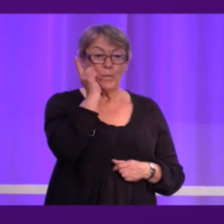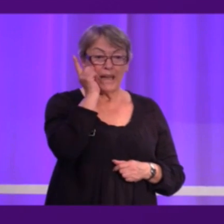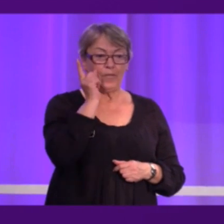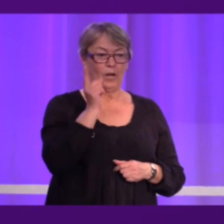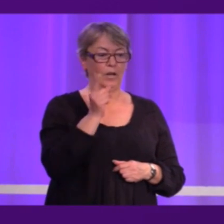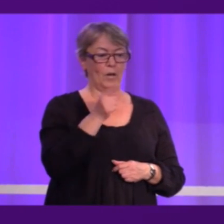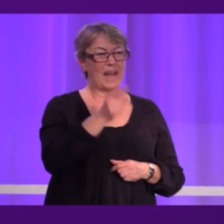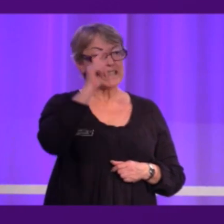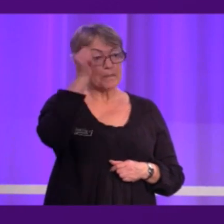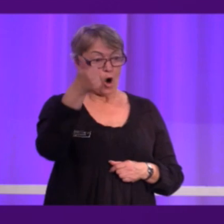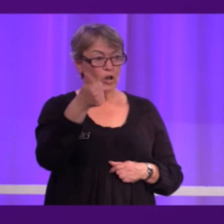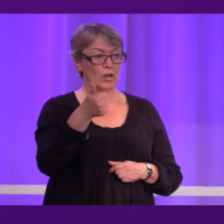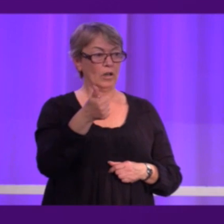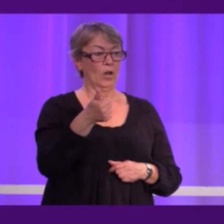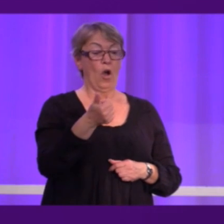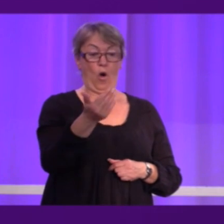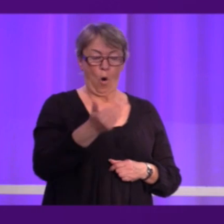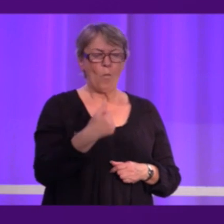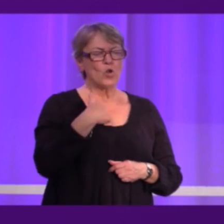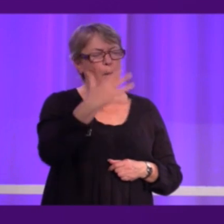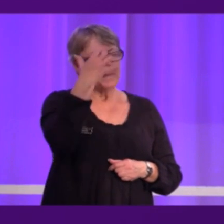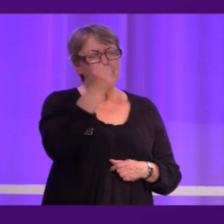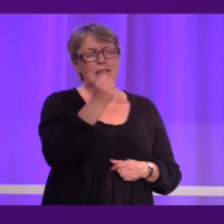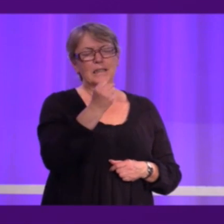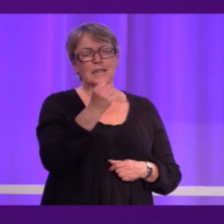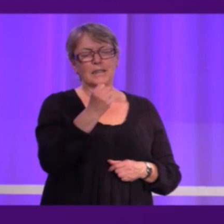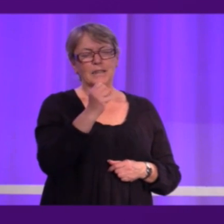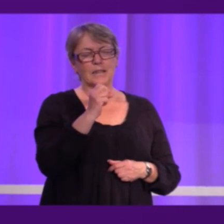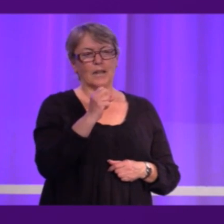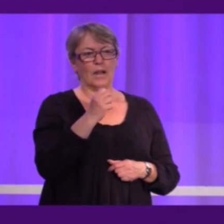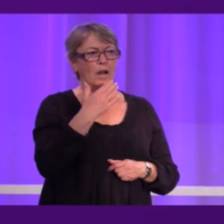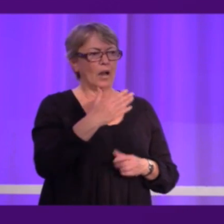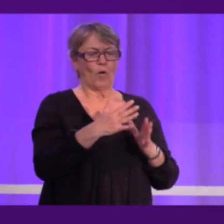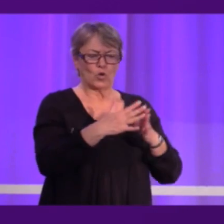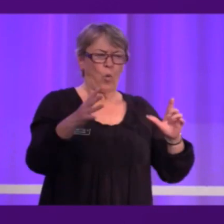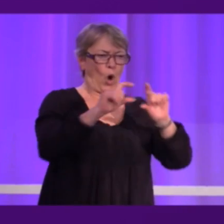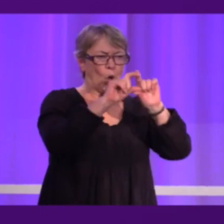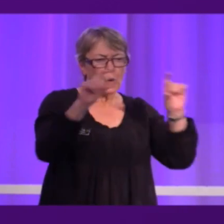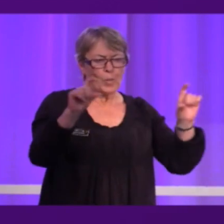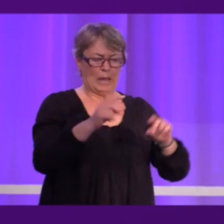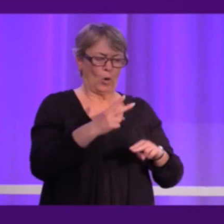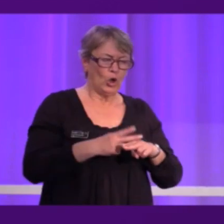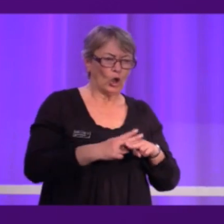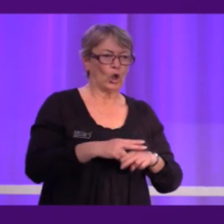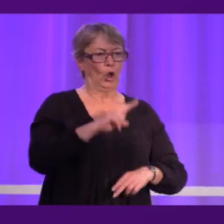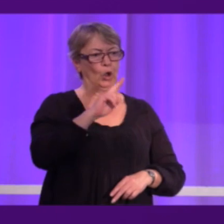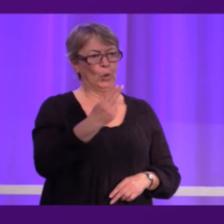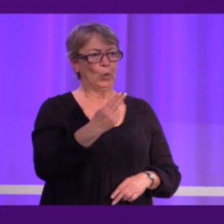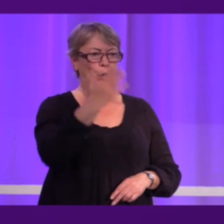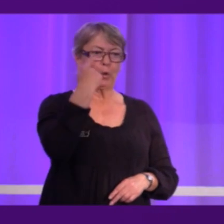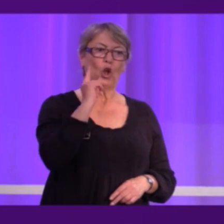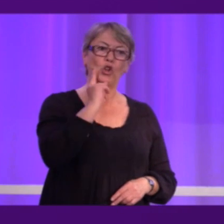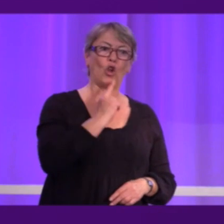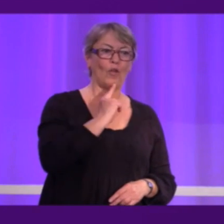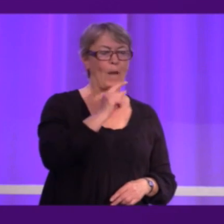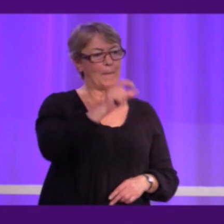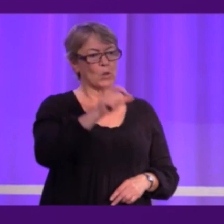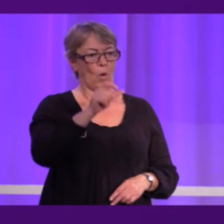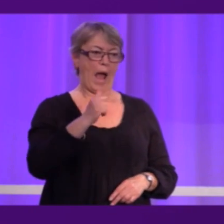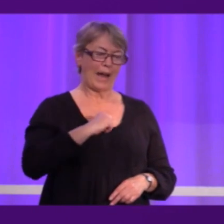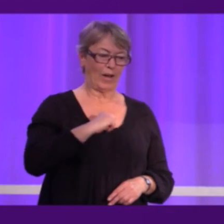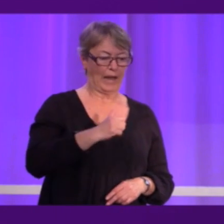Mobiltelefonerna, de här smarta, de kom också. Och jag minns så väl att det var stora rubriker på nyheterna om att nu kunde också döva